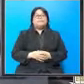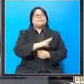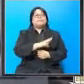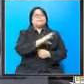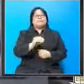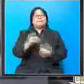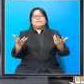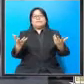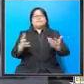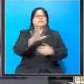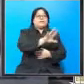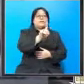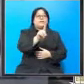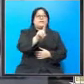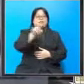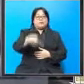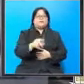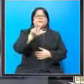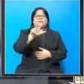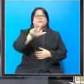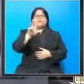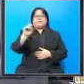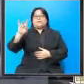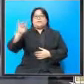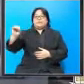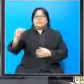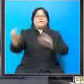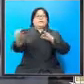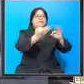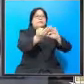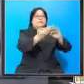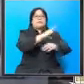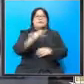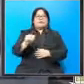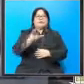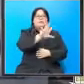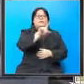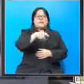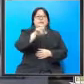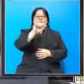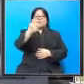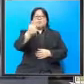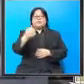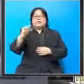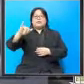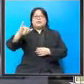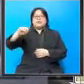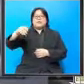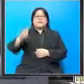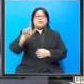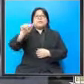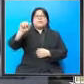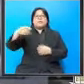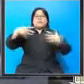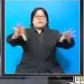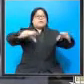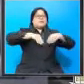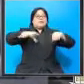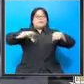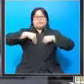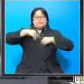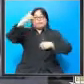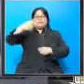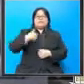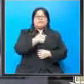sebanyak 50 1380 maklum balas dengan 510.000 input data telah pun diterima